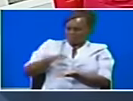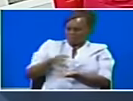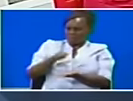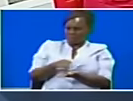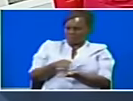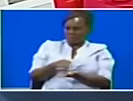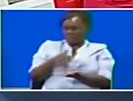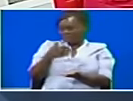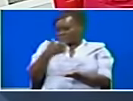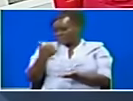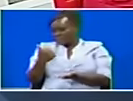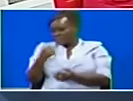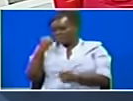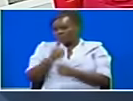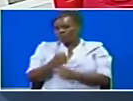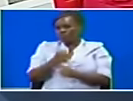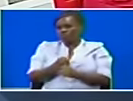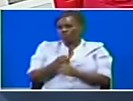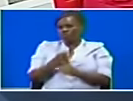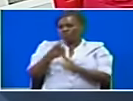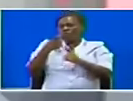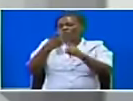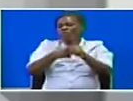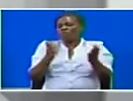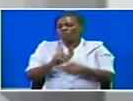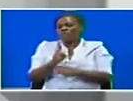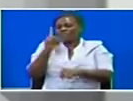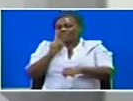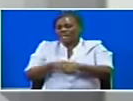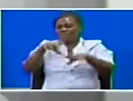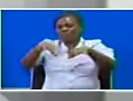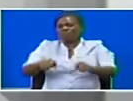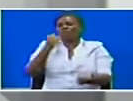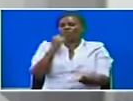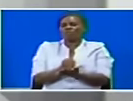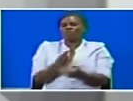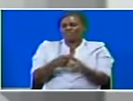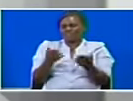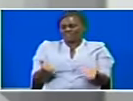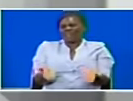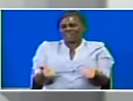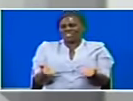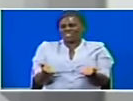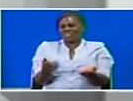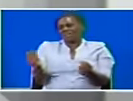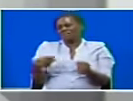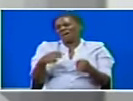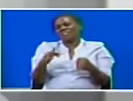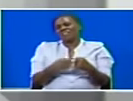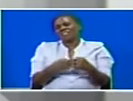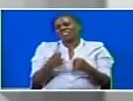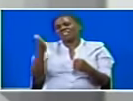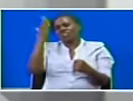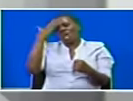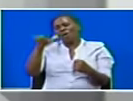kama angefanya kuanza kuanzia wakati alikuwa rais. Lakini sasa naongea mambo ya mwezi wa 8, ajui kama atakuwa